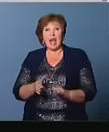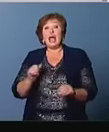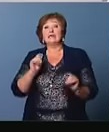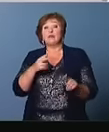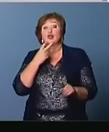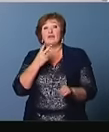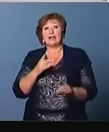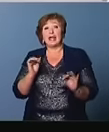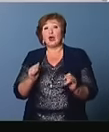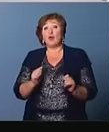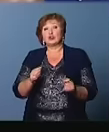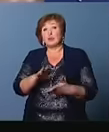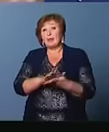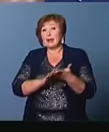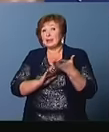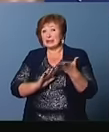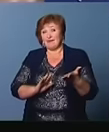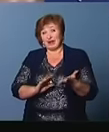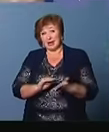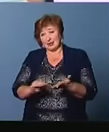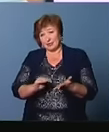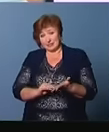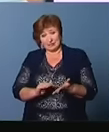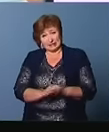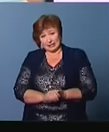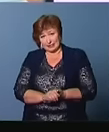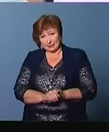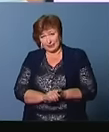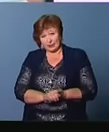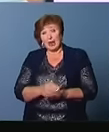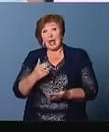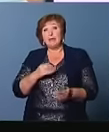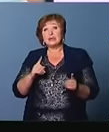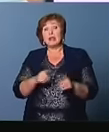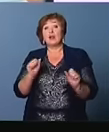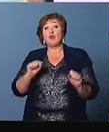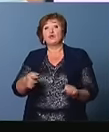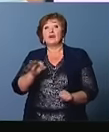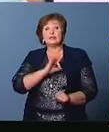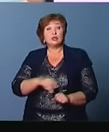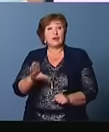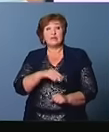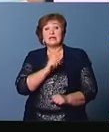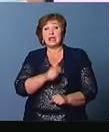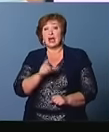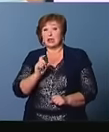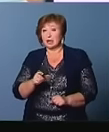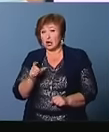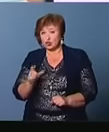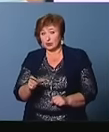из нововведений кампании 2016 года. Этим правом могут воспользоваться все граждане, у кого